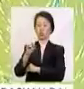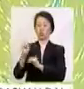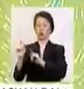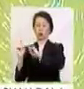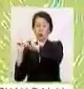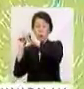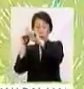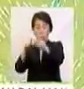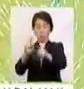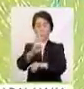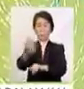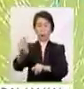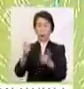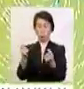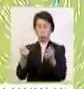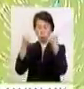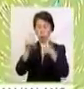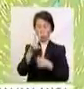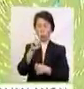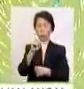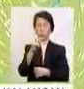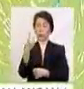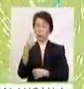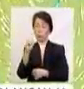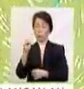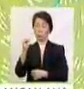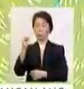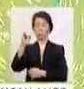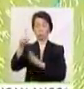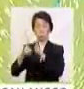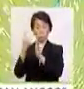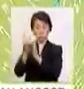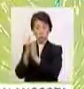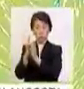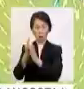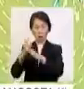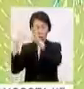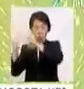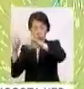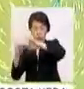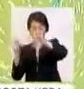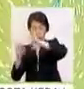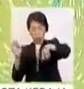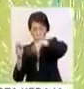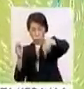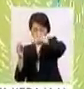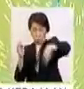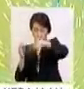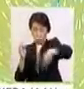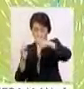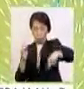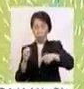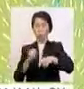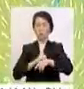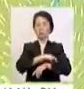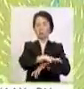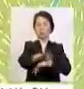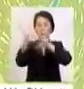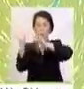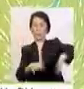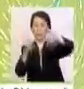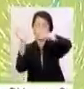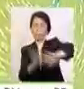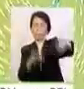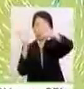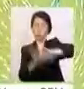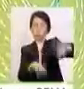barat dengan kelajuan 20 km/jam. Dan kehadiran taufan ini sedikit sebanyak telah memberi kesan pada keadaan angin